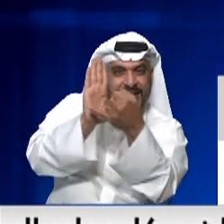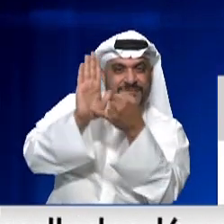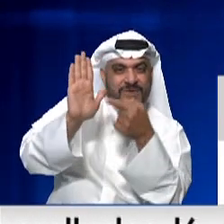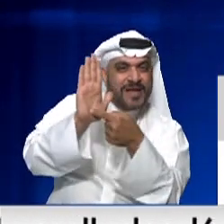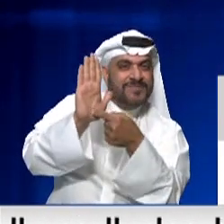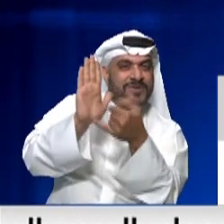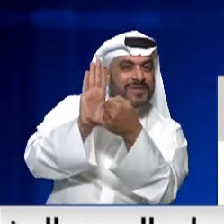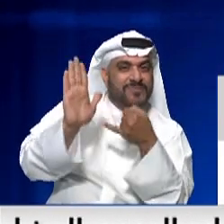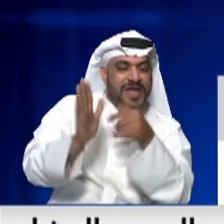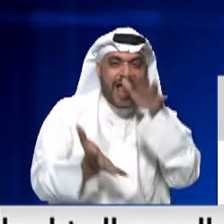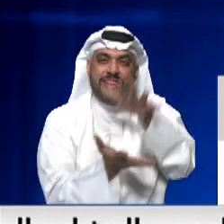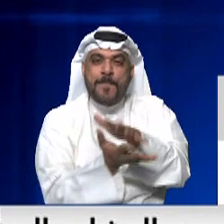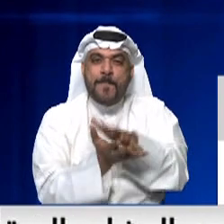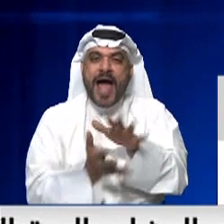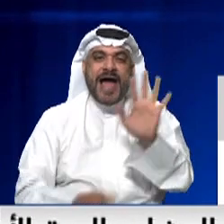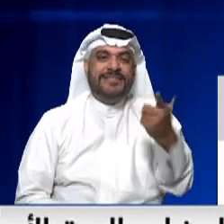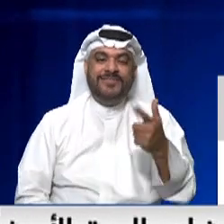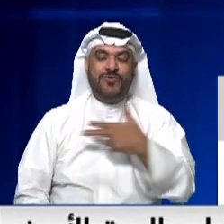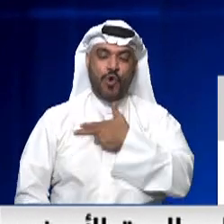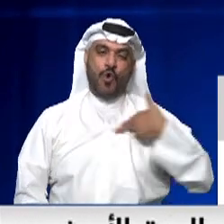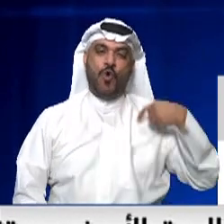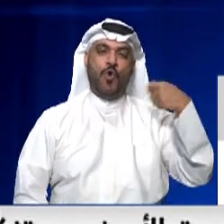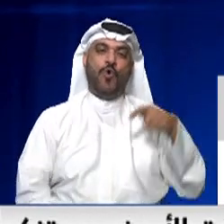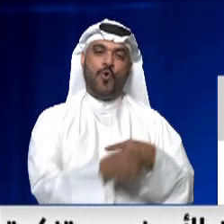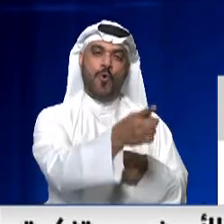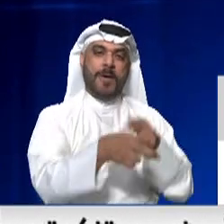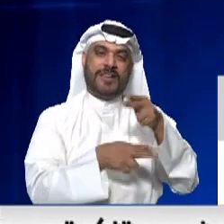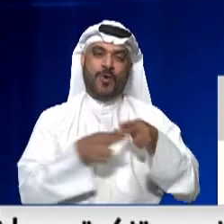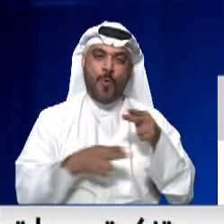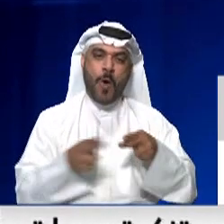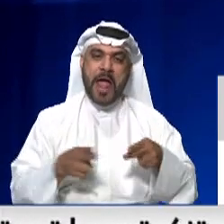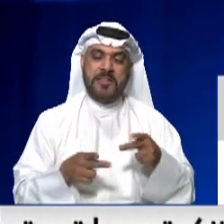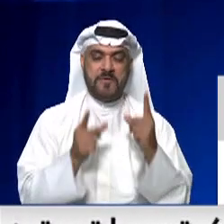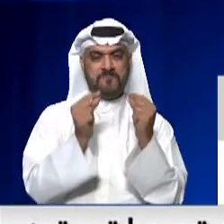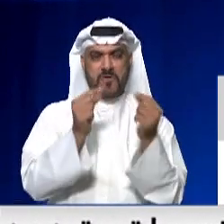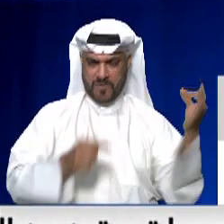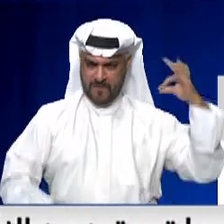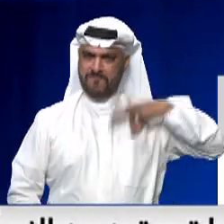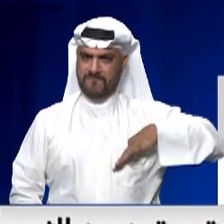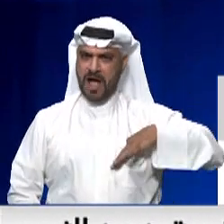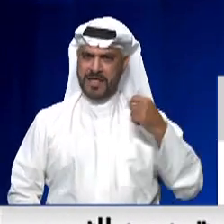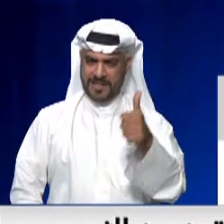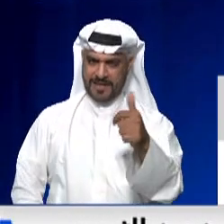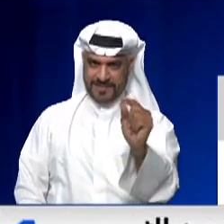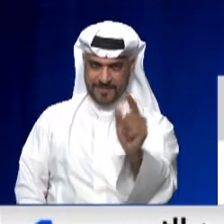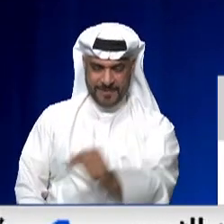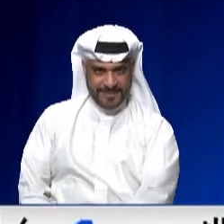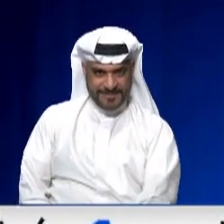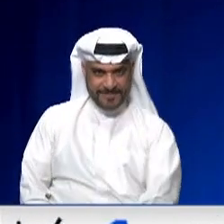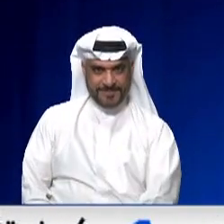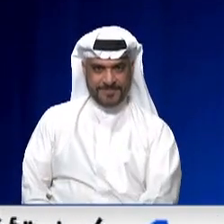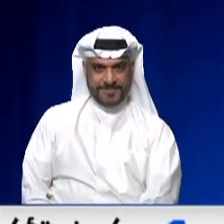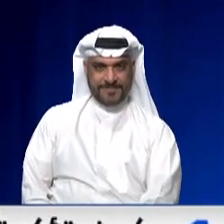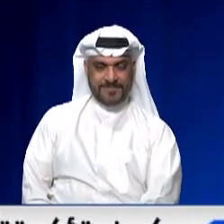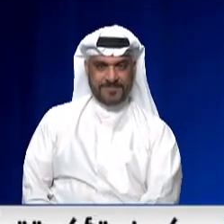عبر تنويع الخدمات وزياده الطاقه التشغيليه للقطاعه وتعظيم الايرادات